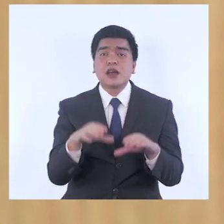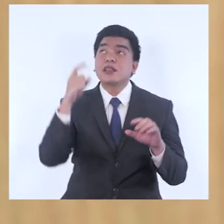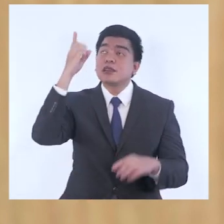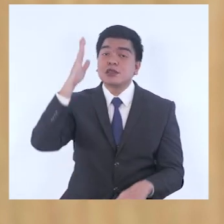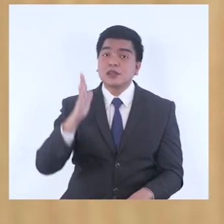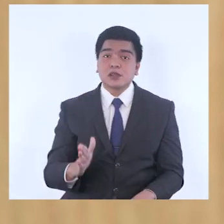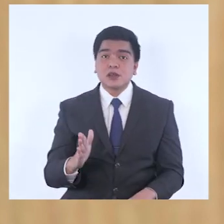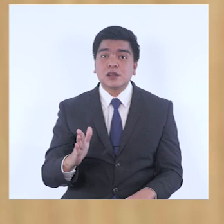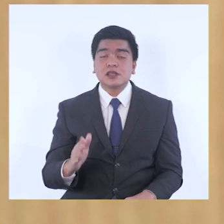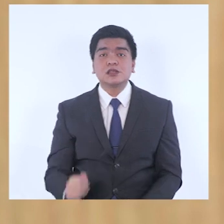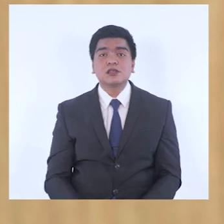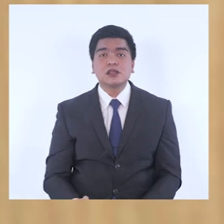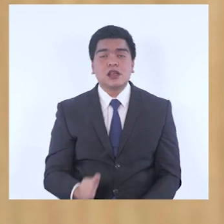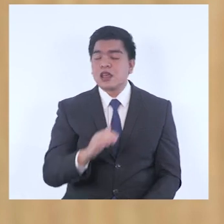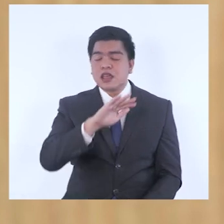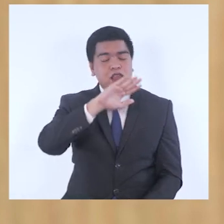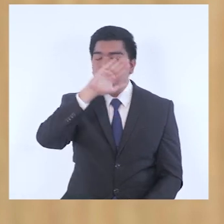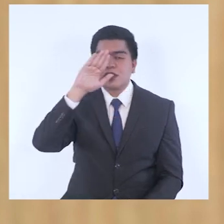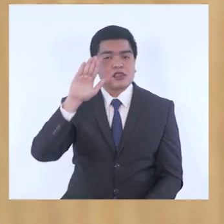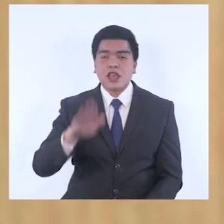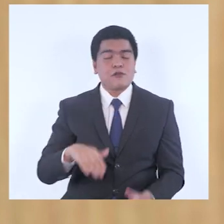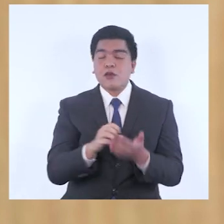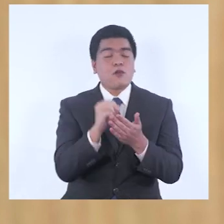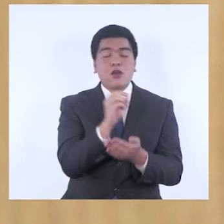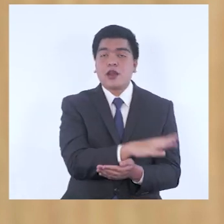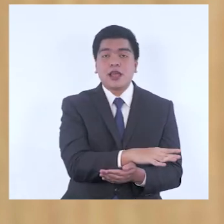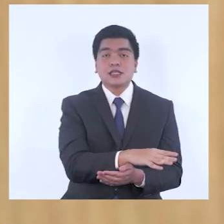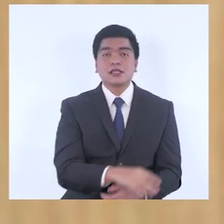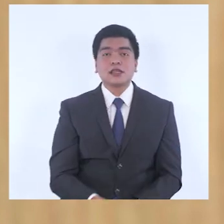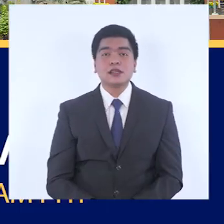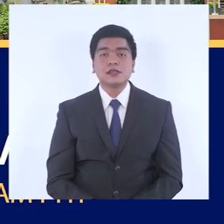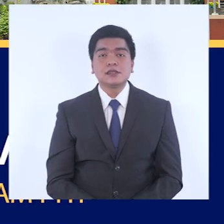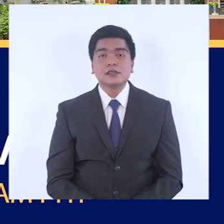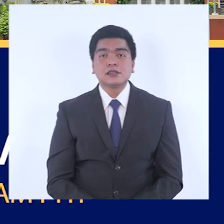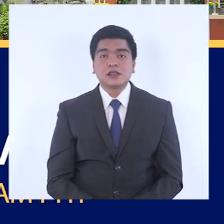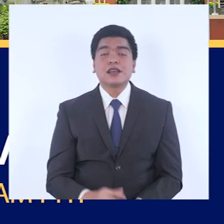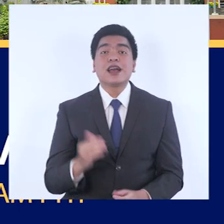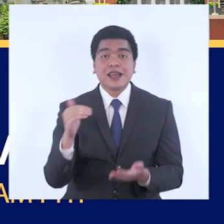kabuluhan. Muli po, congratulations po sa inyong lahat.